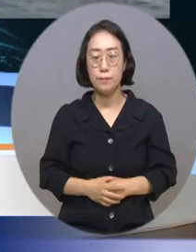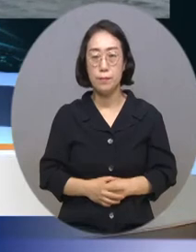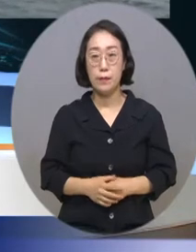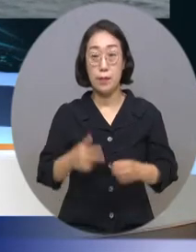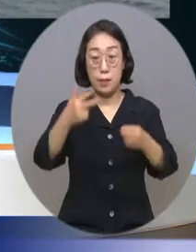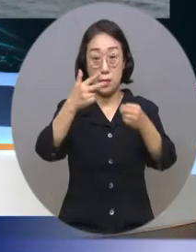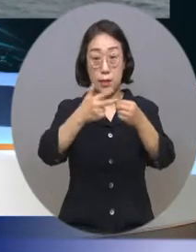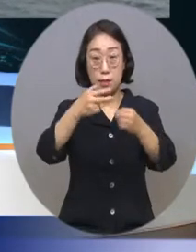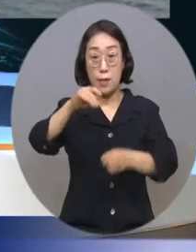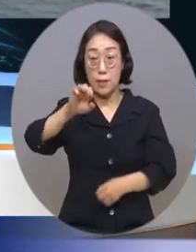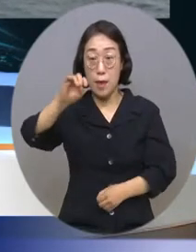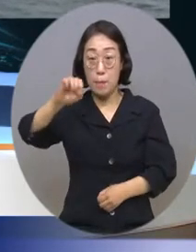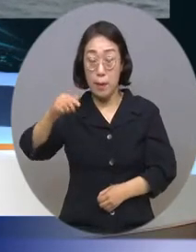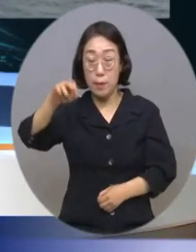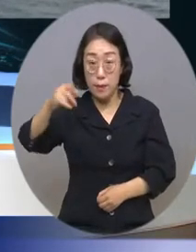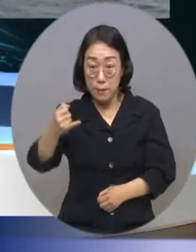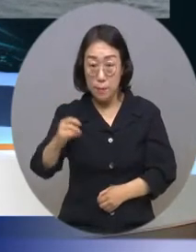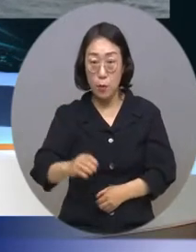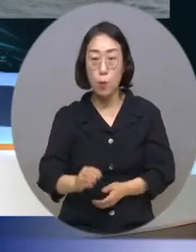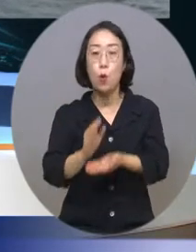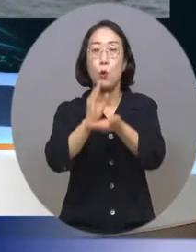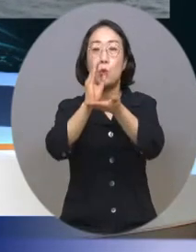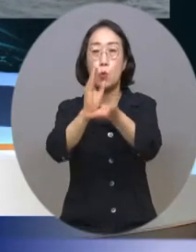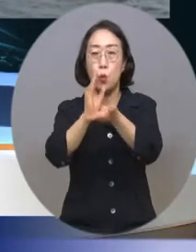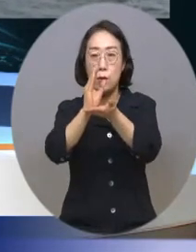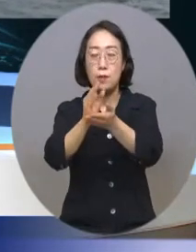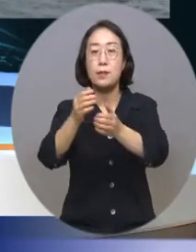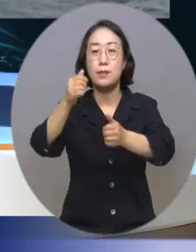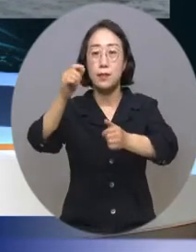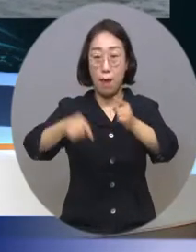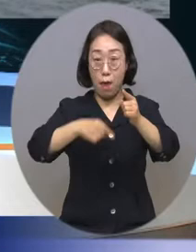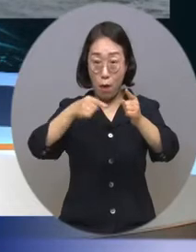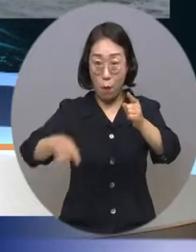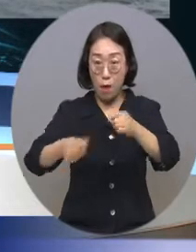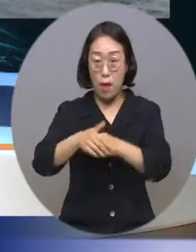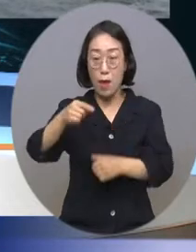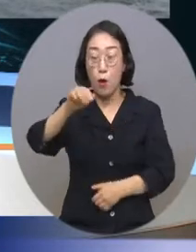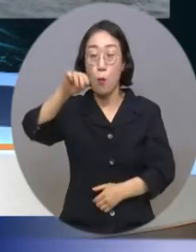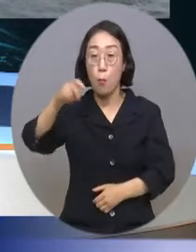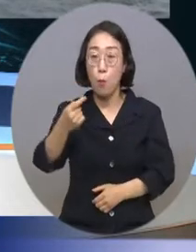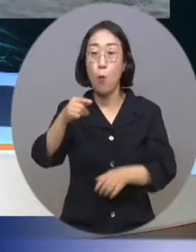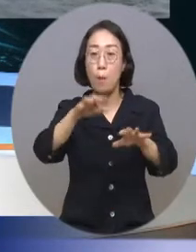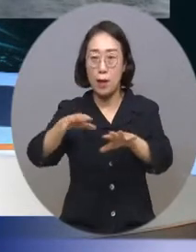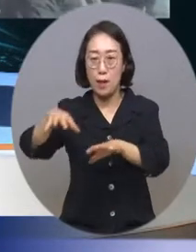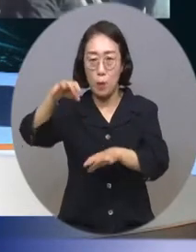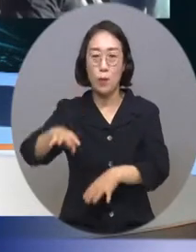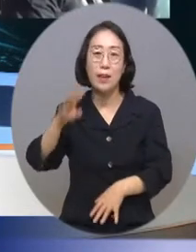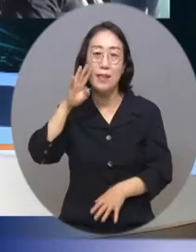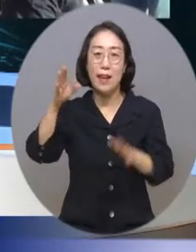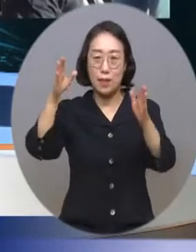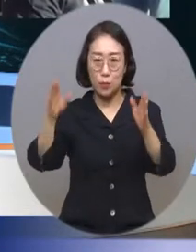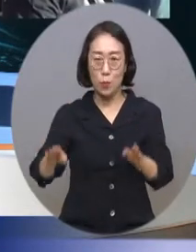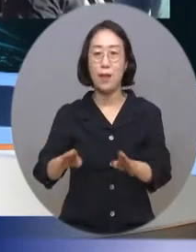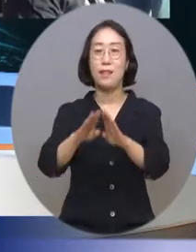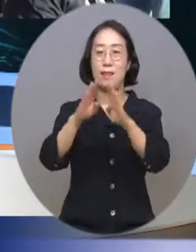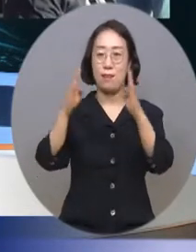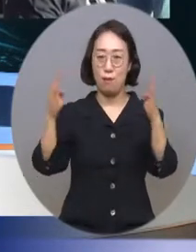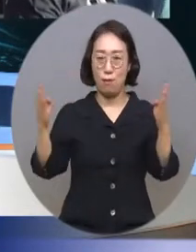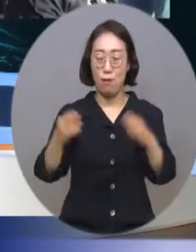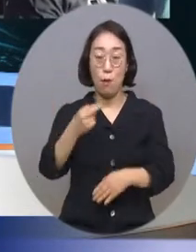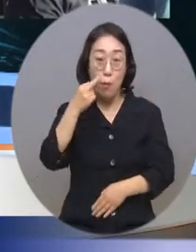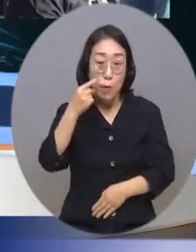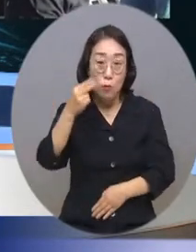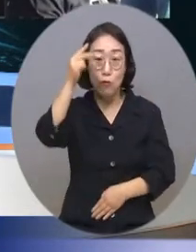제7회 새만금컵 국제요트대회가 전북 부안 격포항 일원에서 4일간 개최됐습니다.